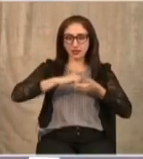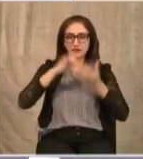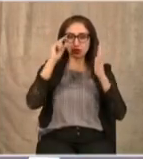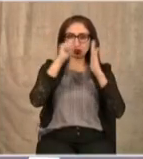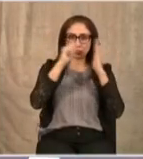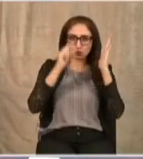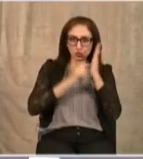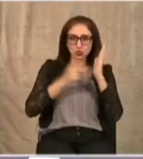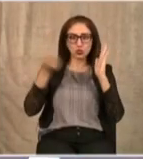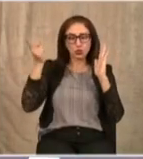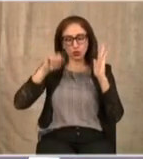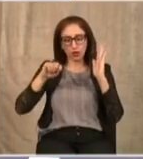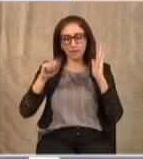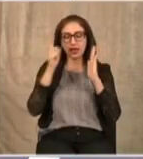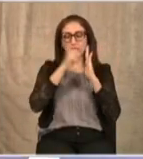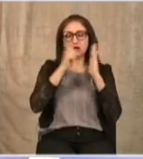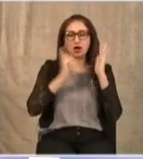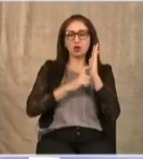والقانون